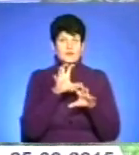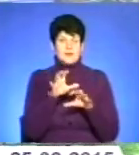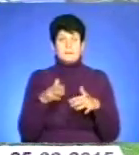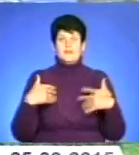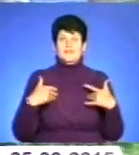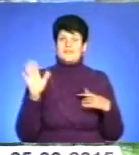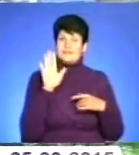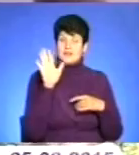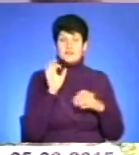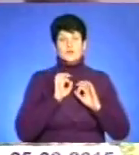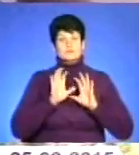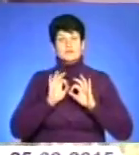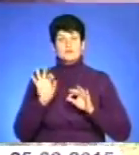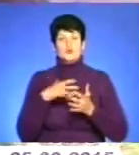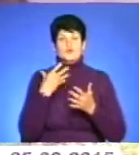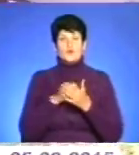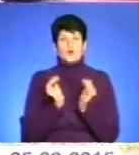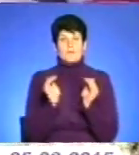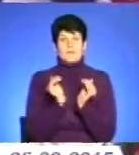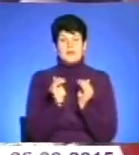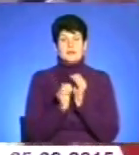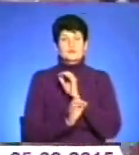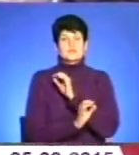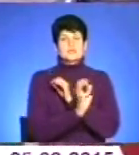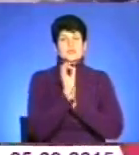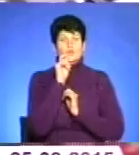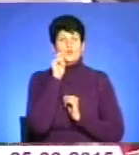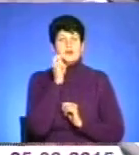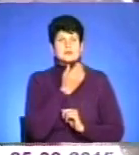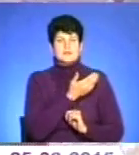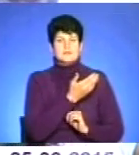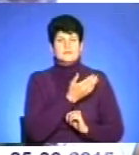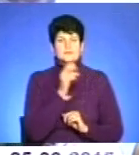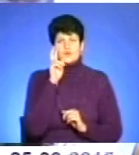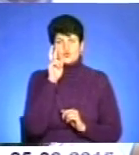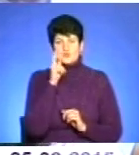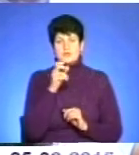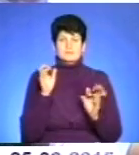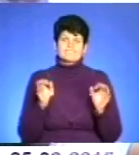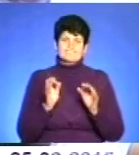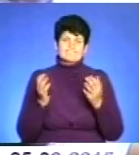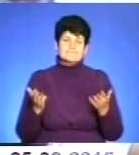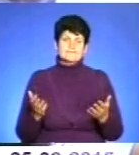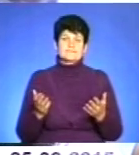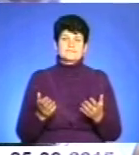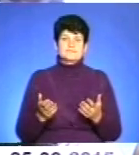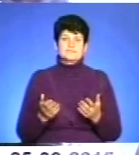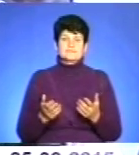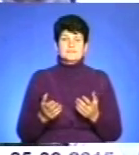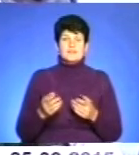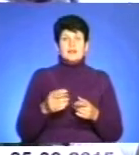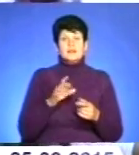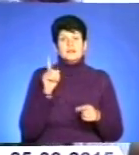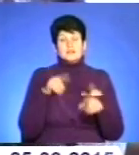вітання і розповідають про свою маленьку батьківщину – Схід України. Скучаємо, ну нічого. Іноді